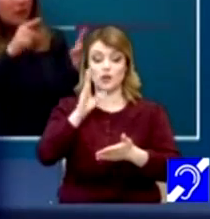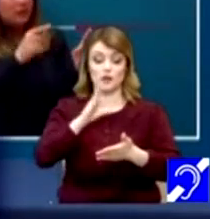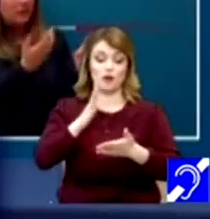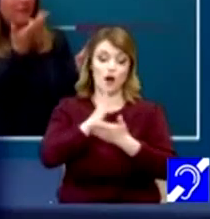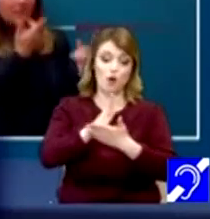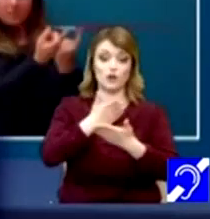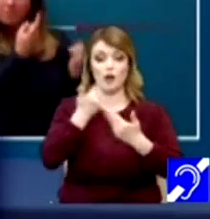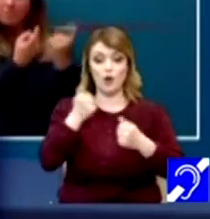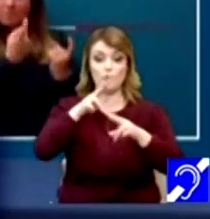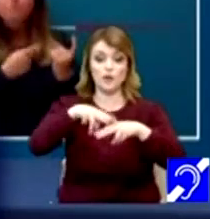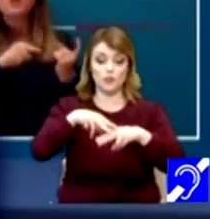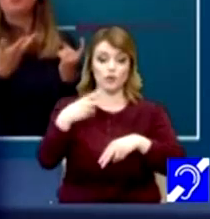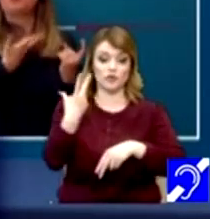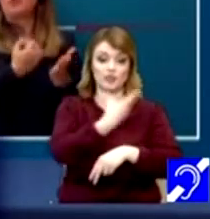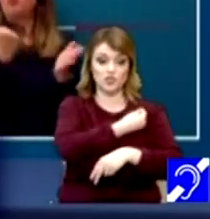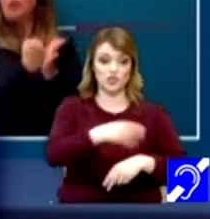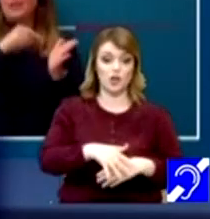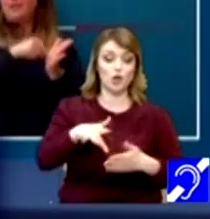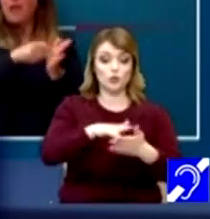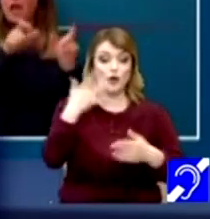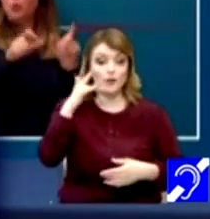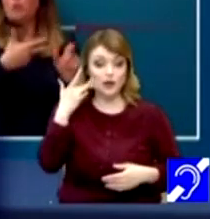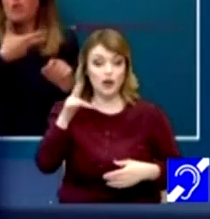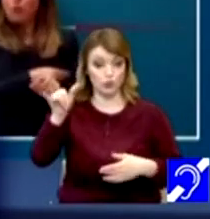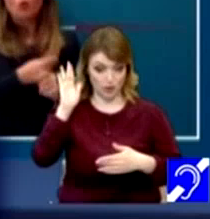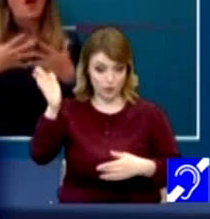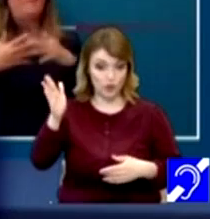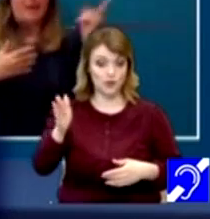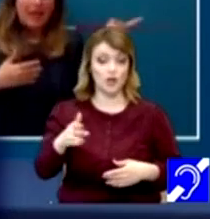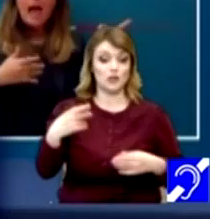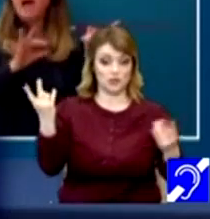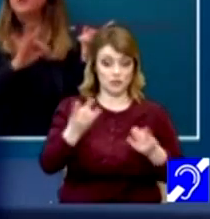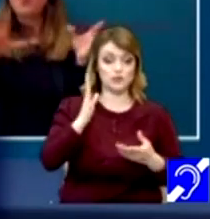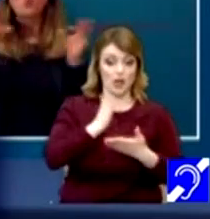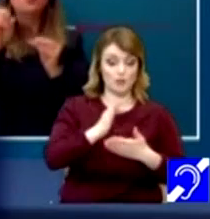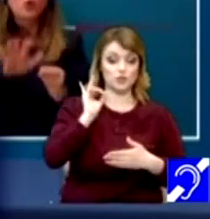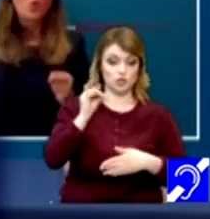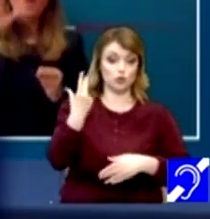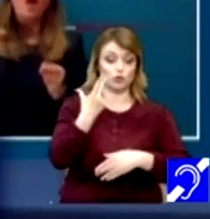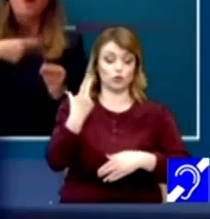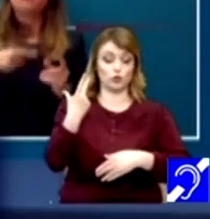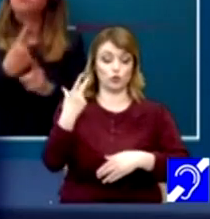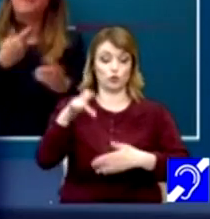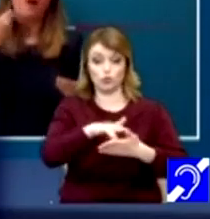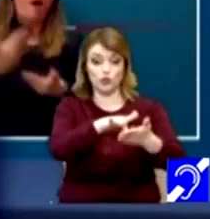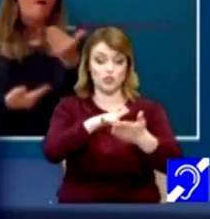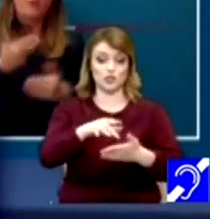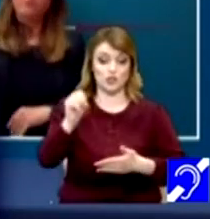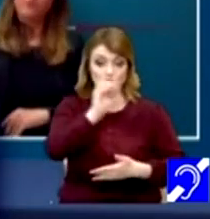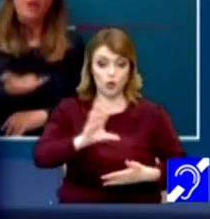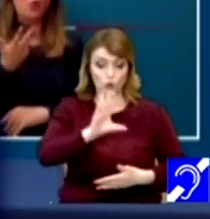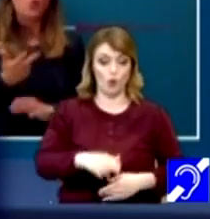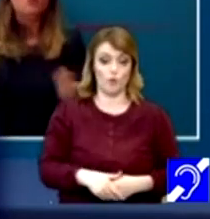vaccinale. I turisti americani ce l'avranno, ma anche i turisti del resto dell'Unione Europea. Dobbiamo procedere rapidamente nel nostro interesse ad